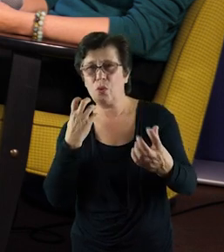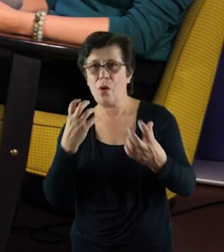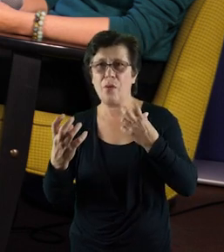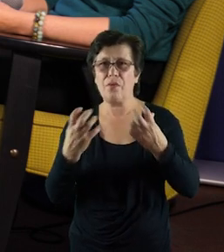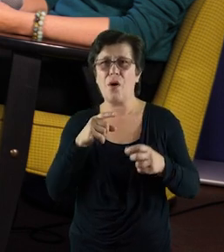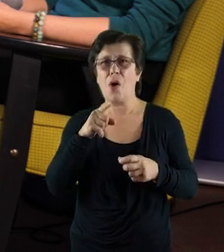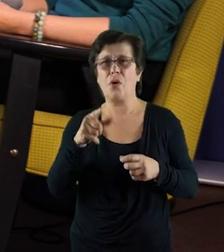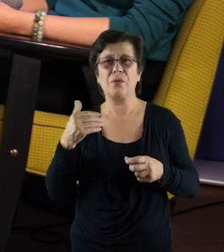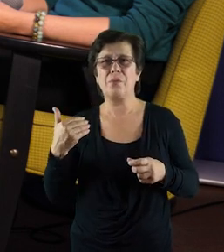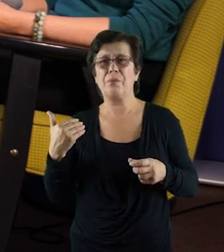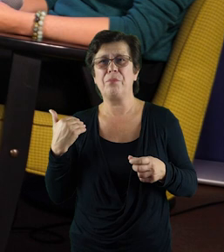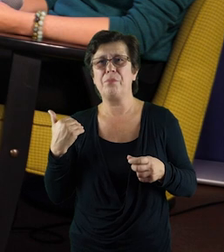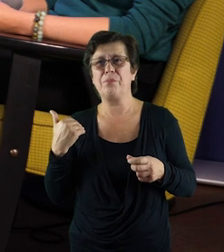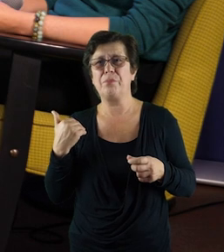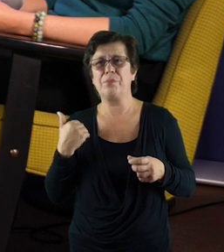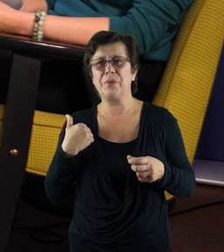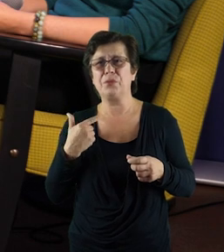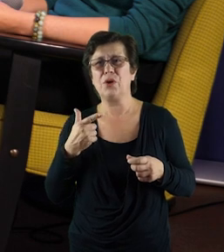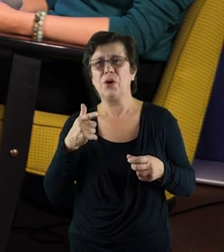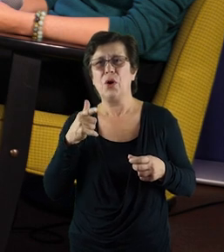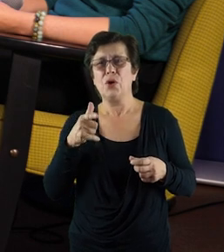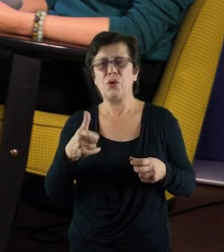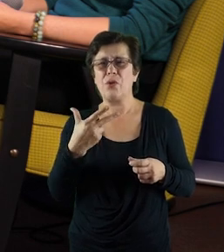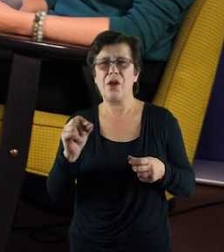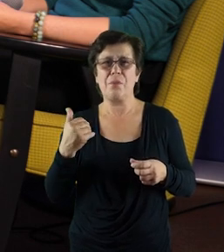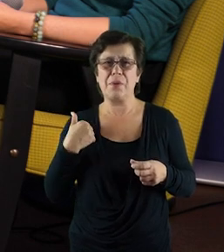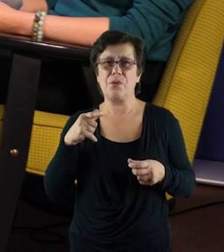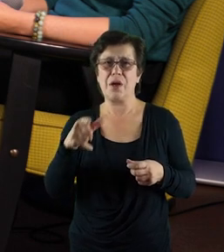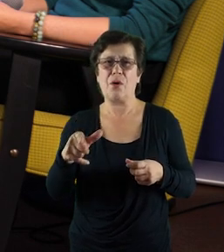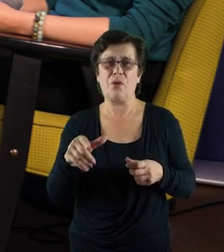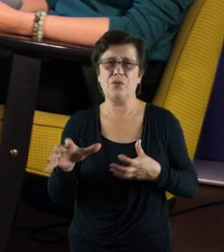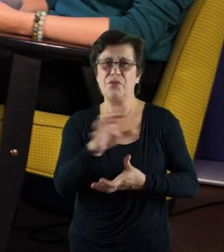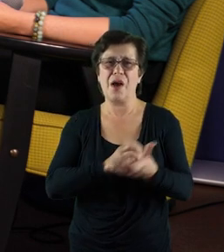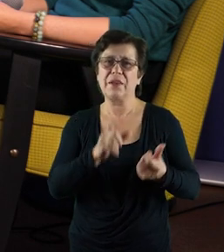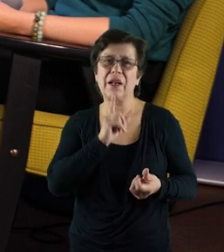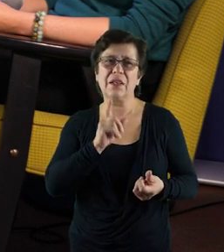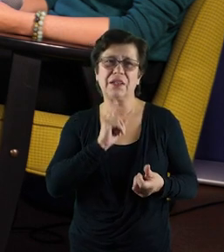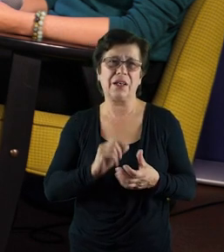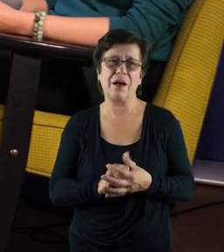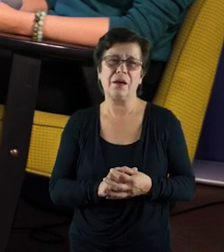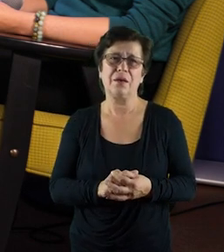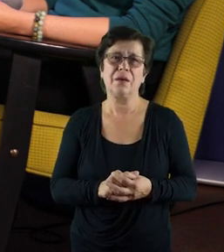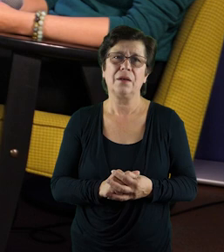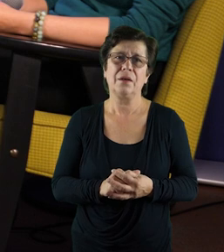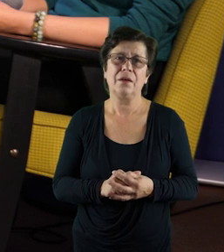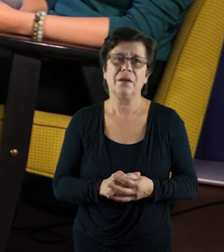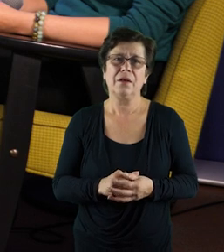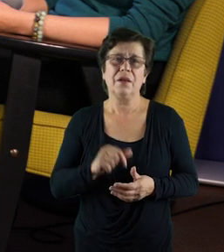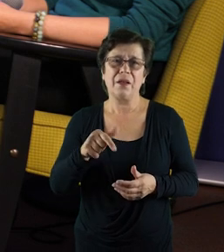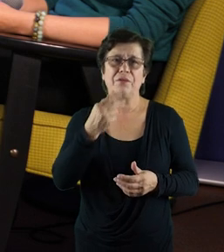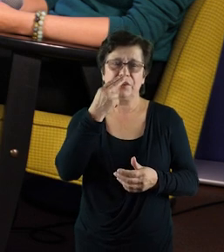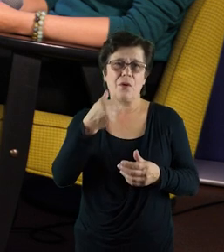on był, to był całkowicie nie jego świat. Ale są też nawiązania chociażby formalne w niektórych jego wierszach, tam gdzie